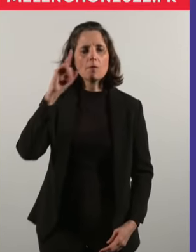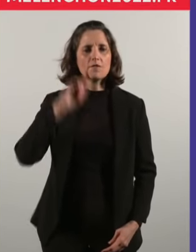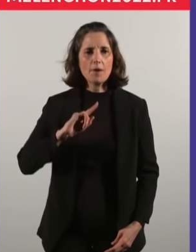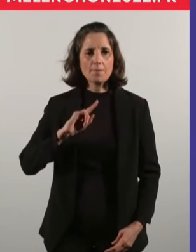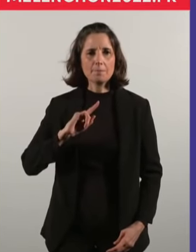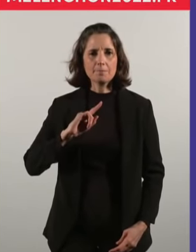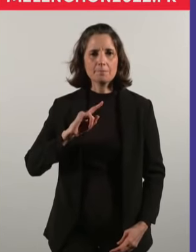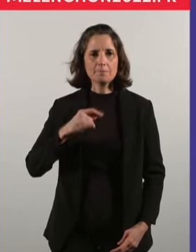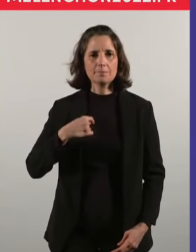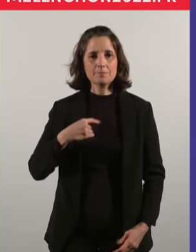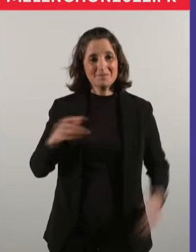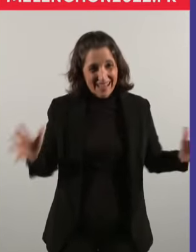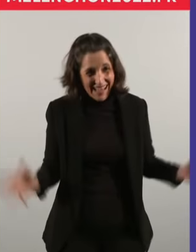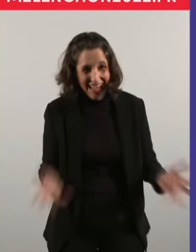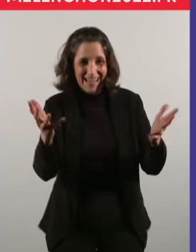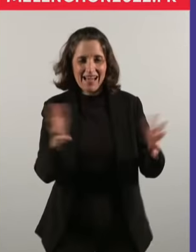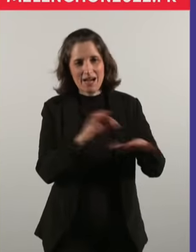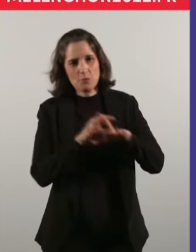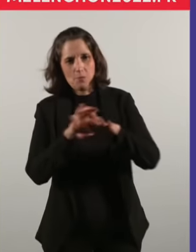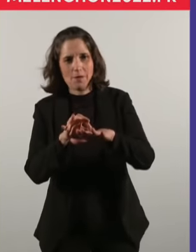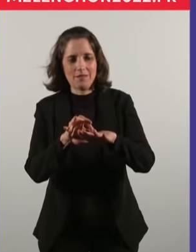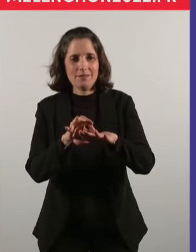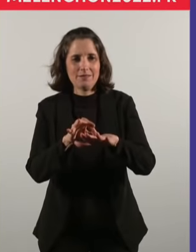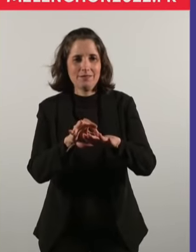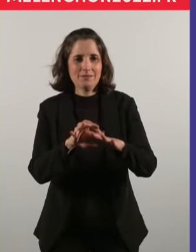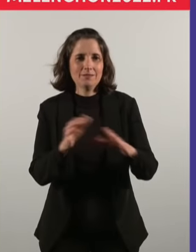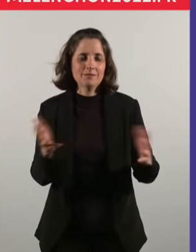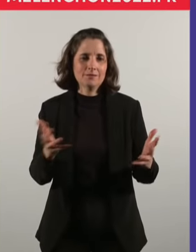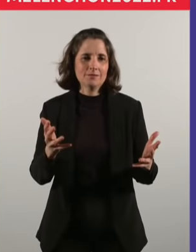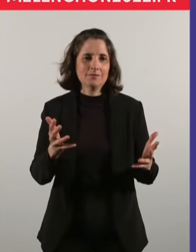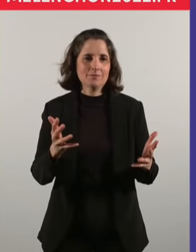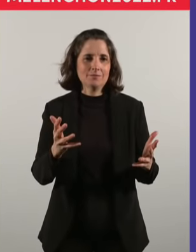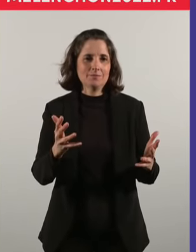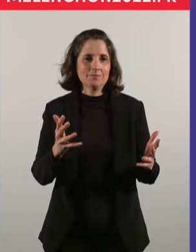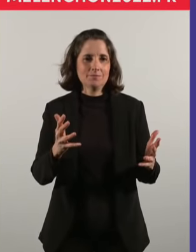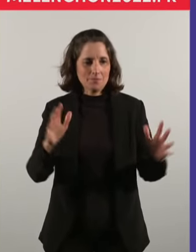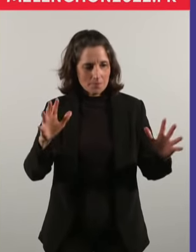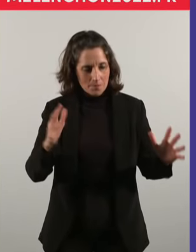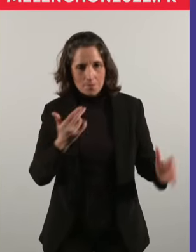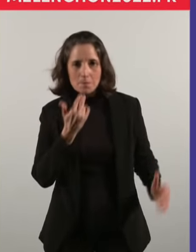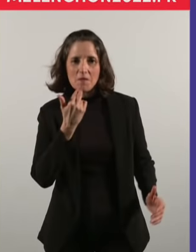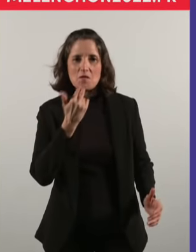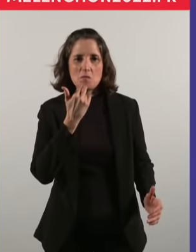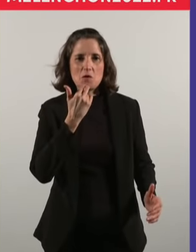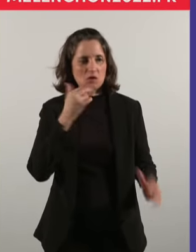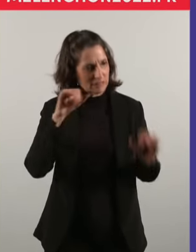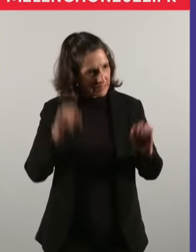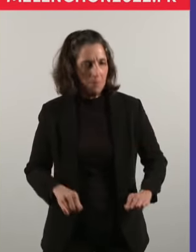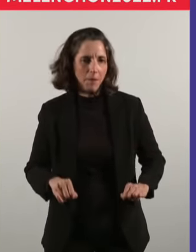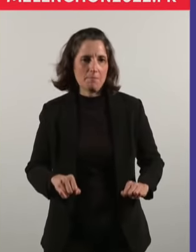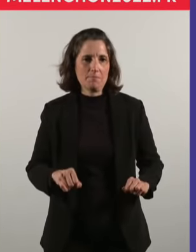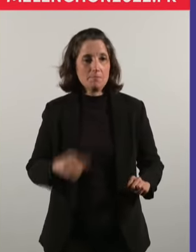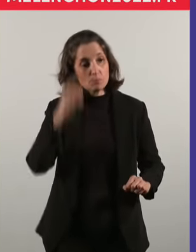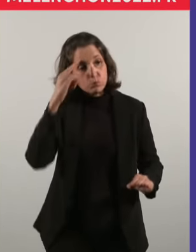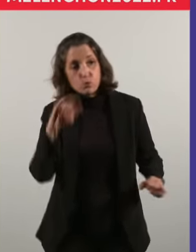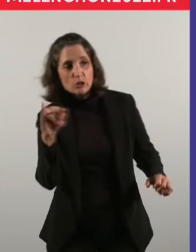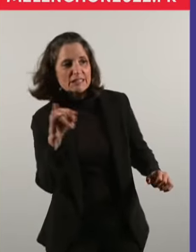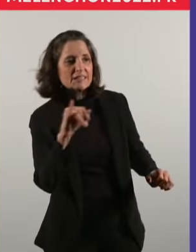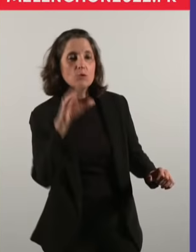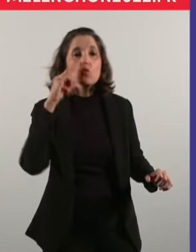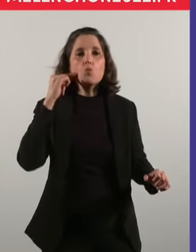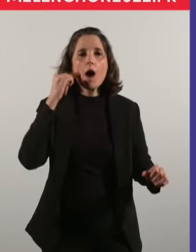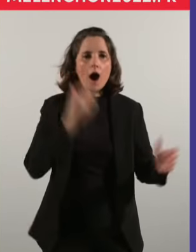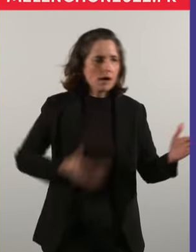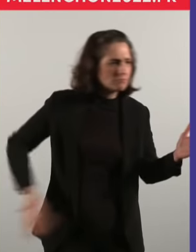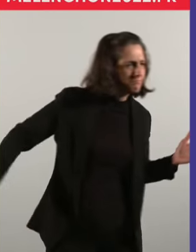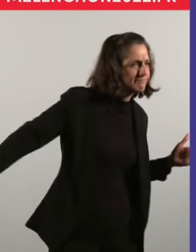enthousiasme de la performance dont nous sommes capables au service du reste de l'humanité. La France est